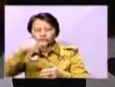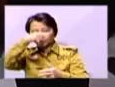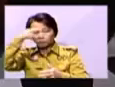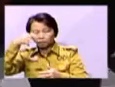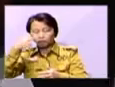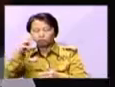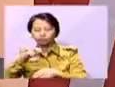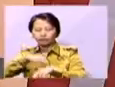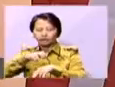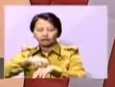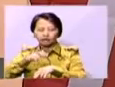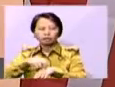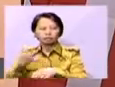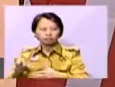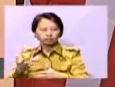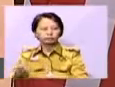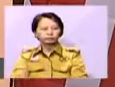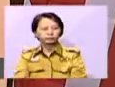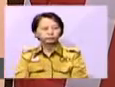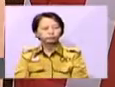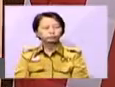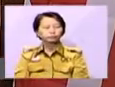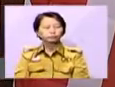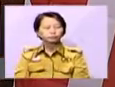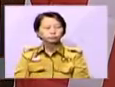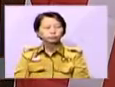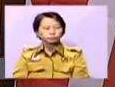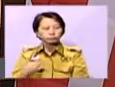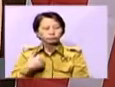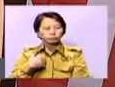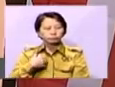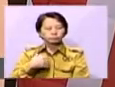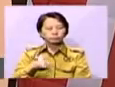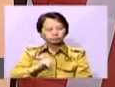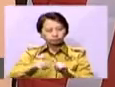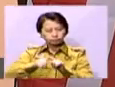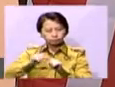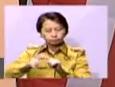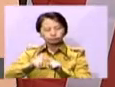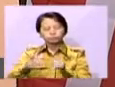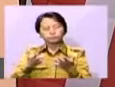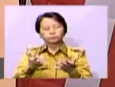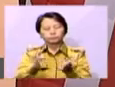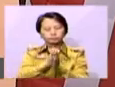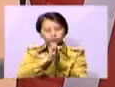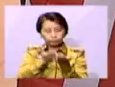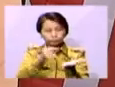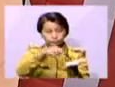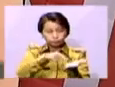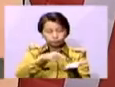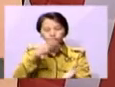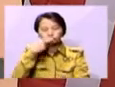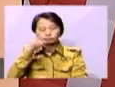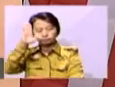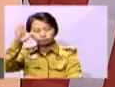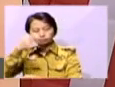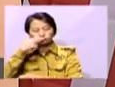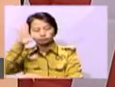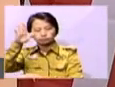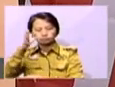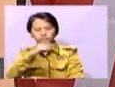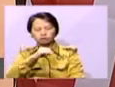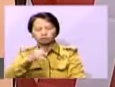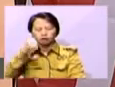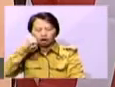kayu gula kabung. We have 75 recipes in this book, which the Tunku's daughter, Tunku